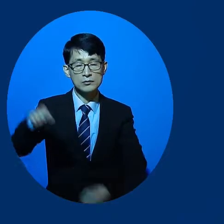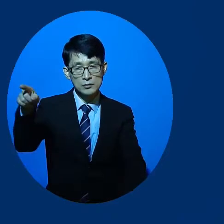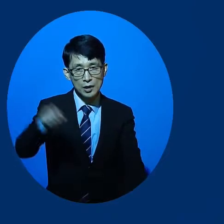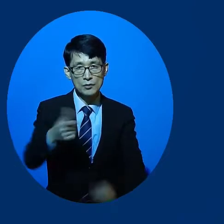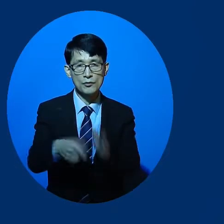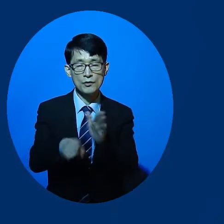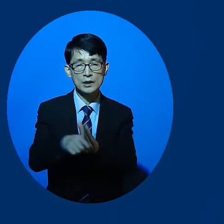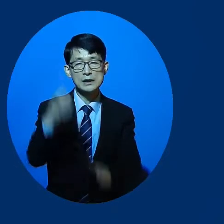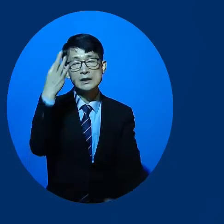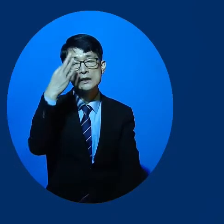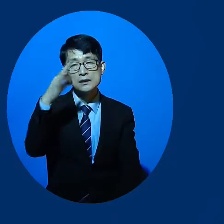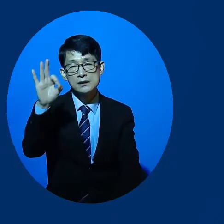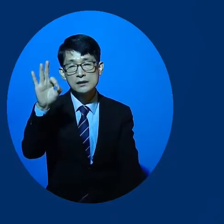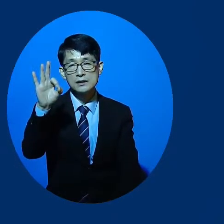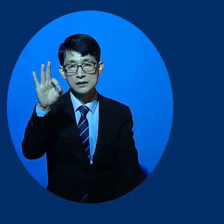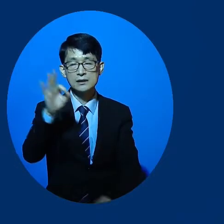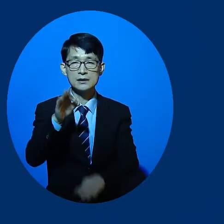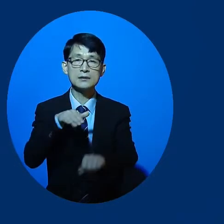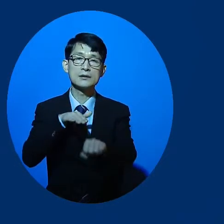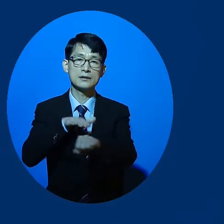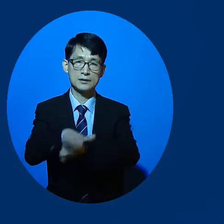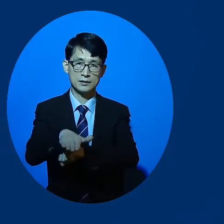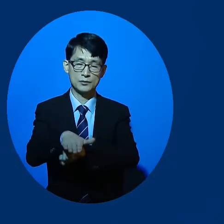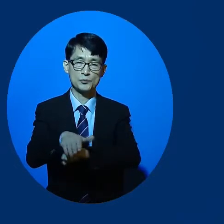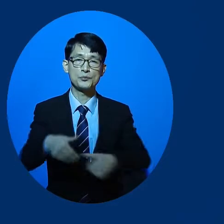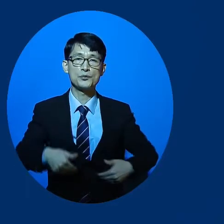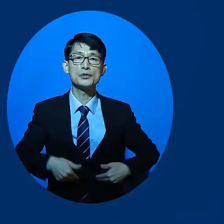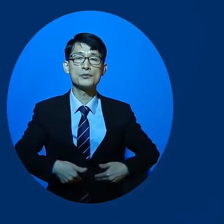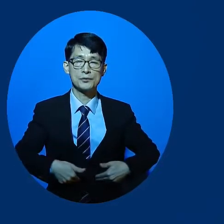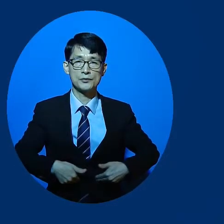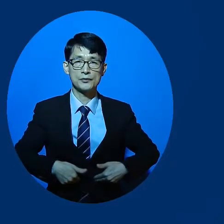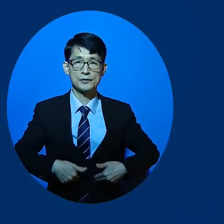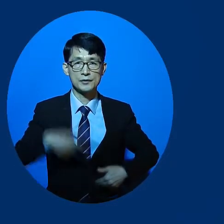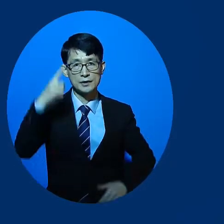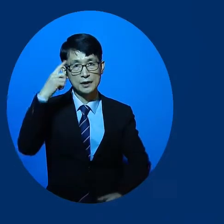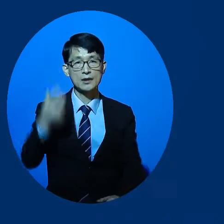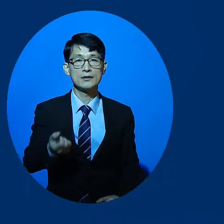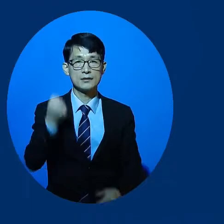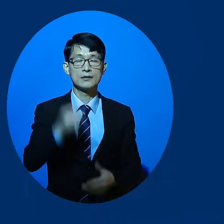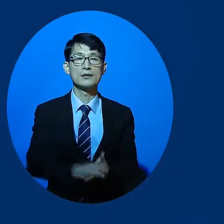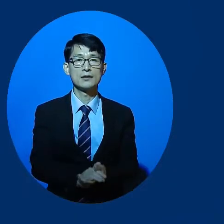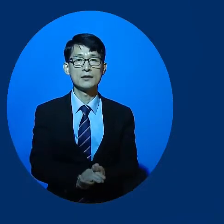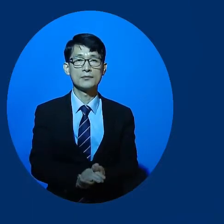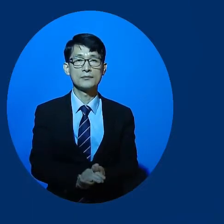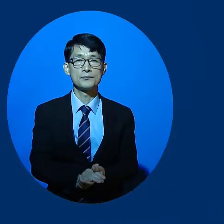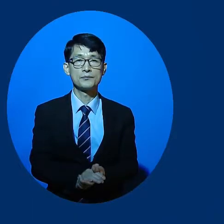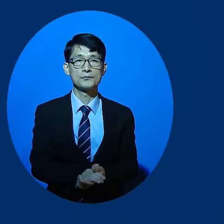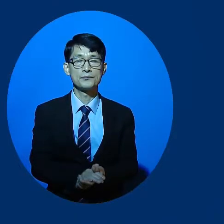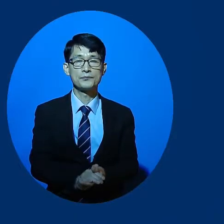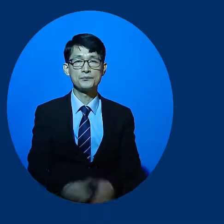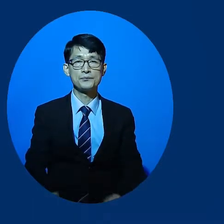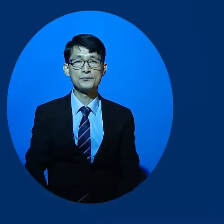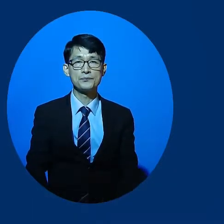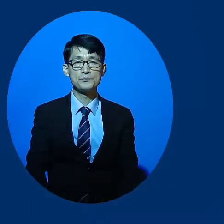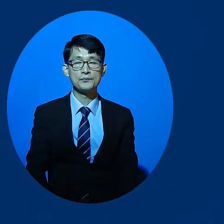좀 사회적으로 확산이 필요하다. 그런 얘기를 좀 드리고 싶습니다.